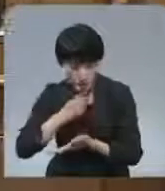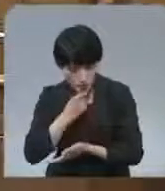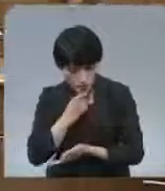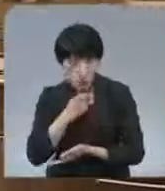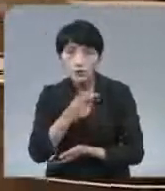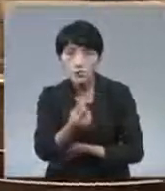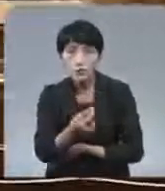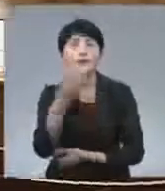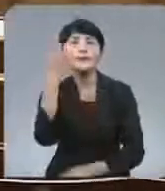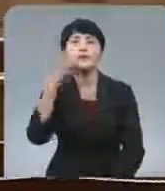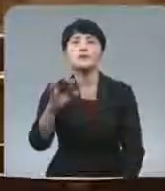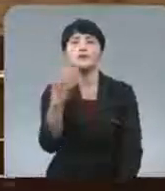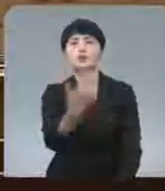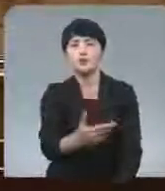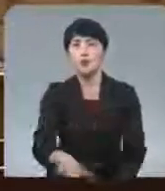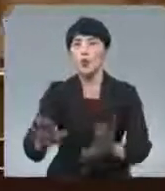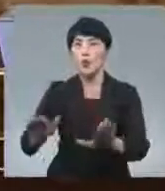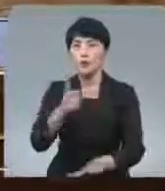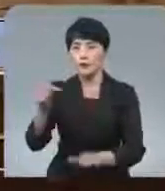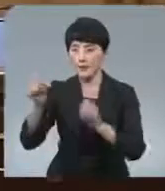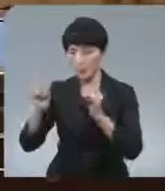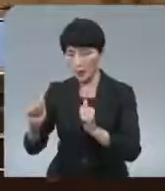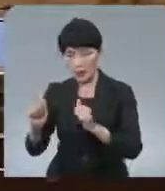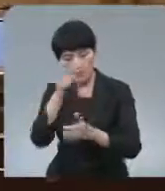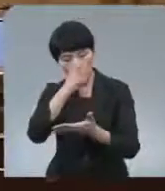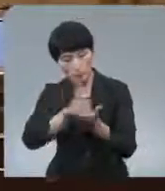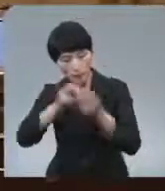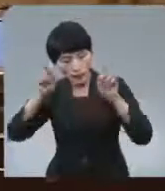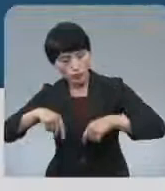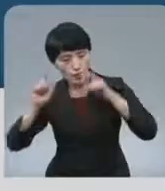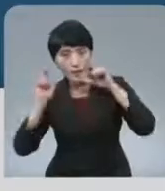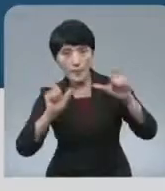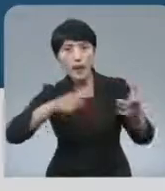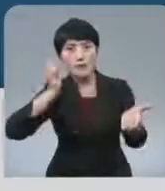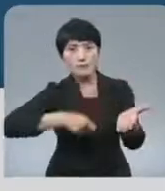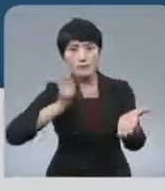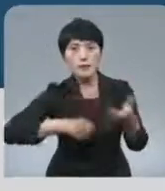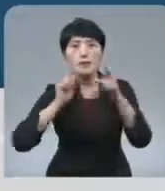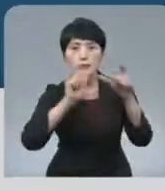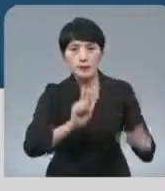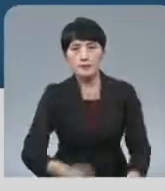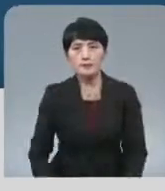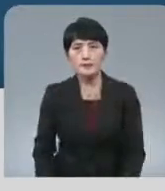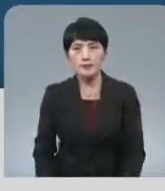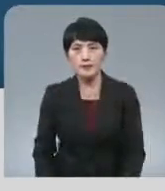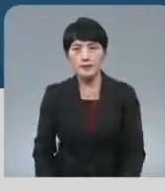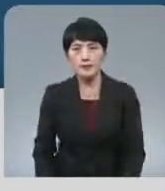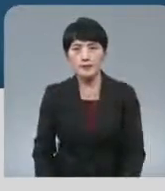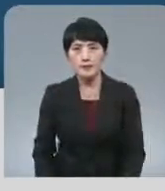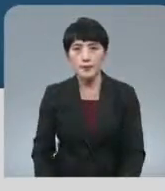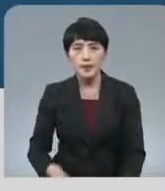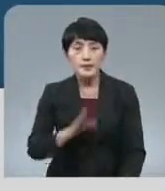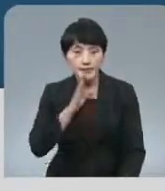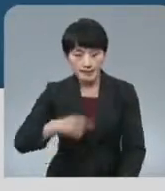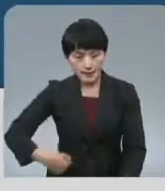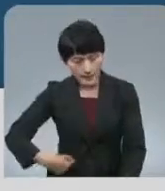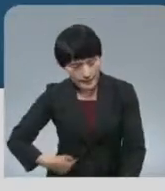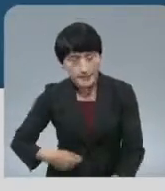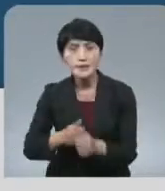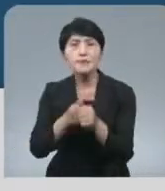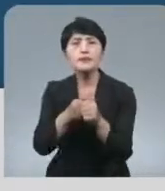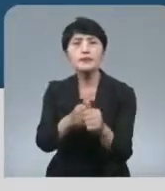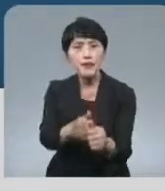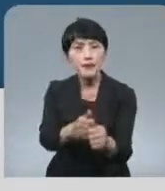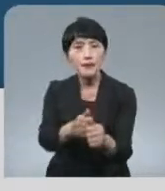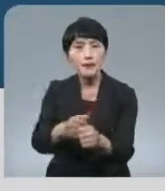绝服兵役者无罪，这影响了二审判决。随后于24日，大法院判郑某无罪。大法院